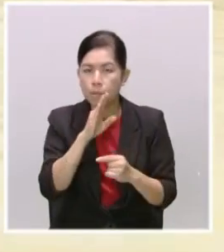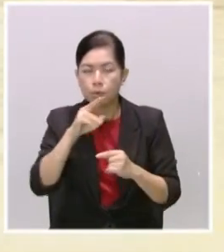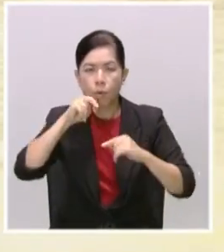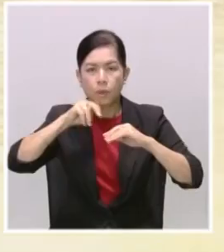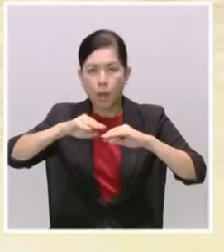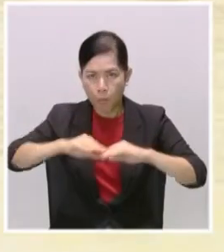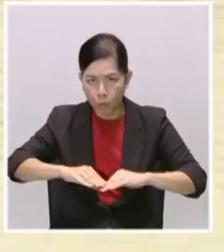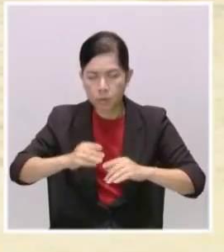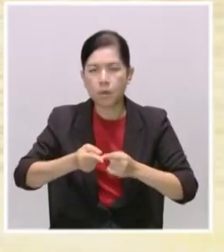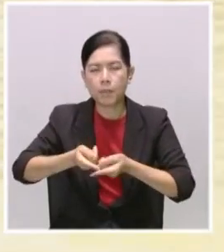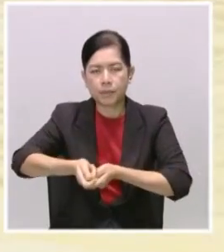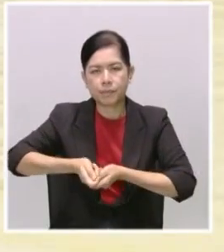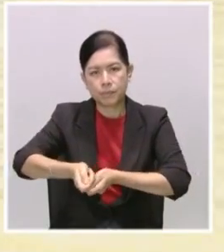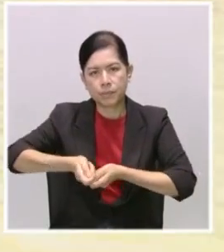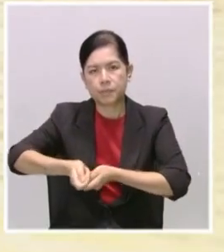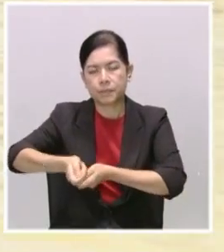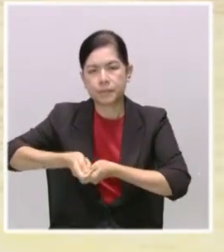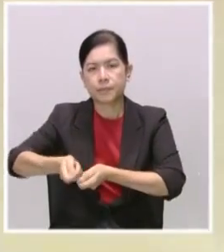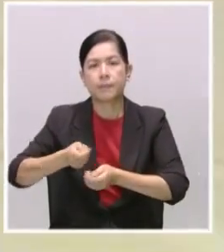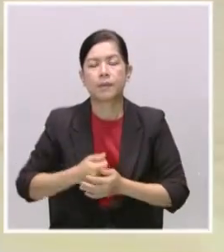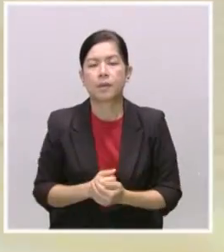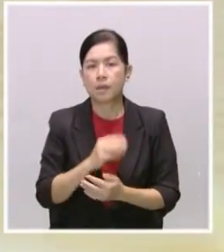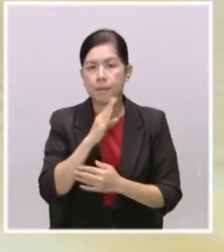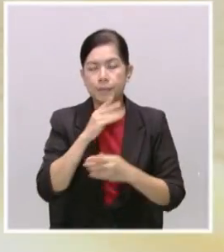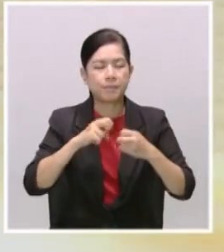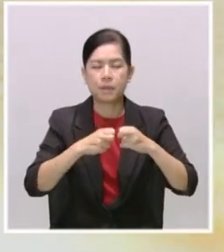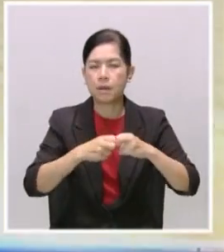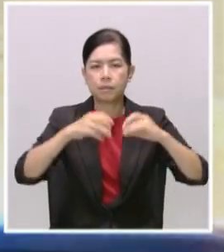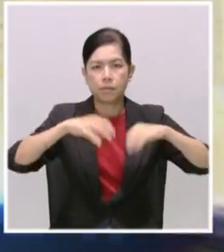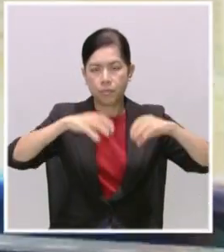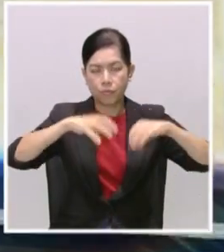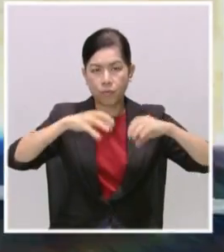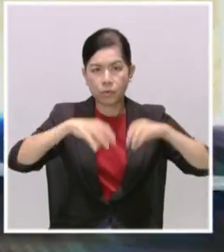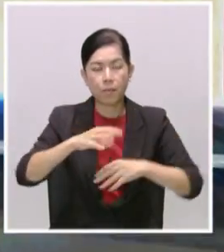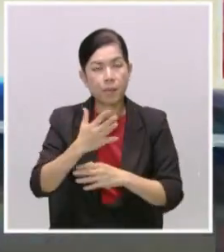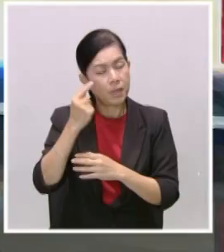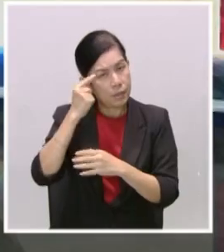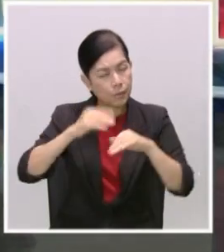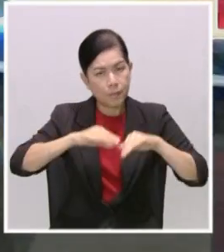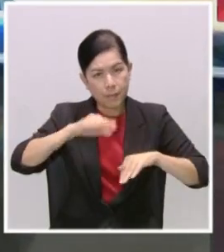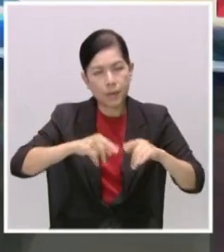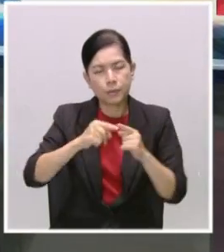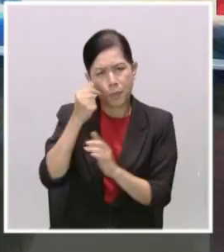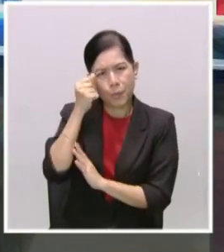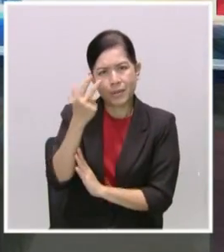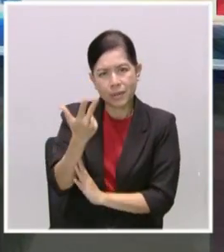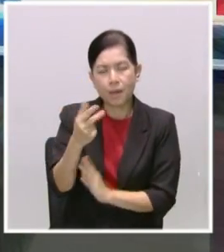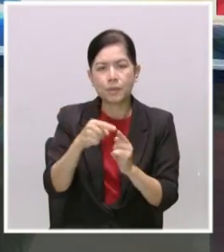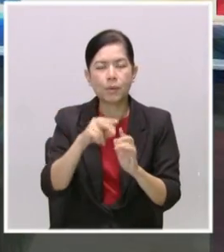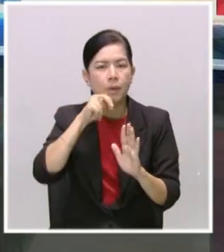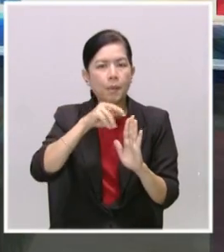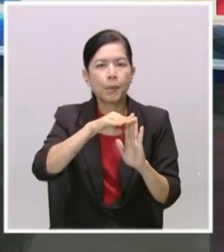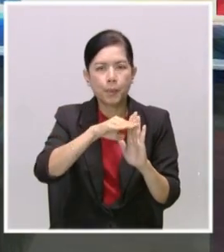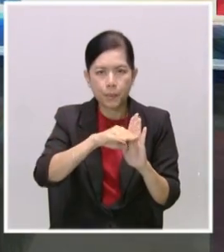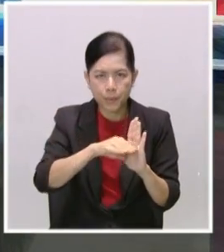องกันอย่างต่อเนื่องนะครับซึ่งถ้าหากว่าไม่มีฝนตกลงมาในพื้นที่ก็คาดว่าจะใช้ระยะเวลาราว3วันระดับน้ำก็จะกลับเข้าสู่สภาวะปก